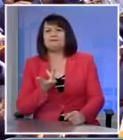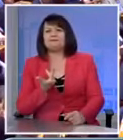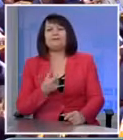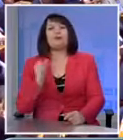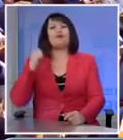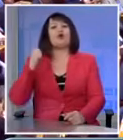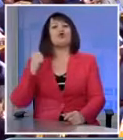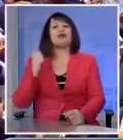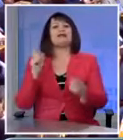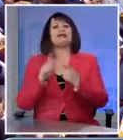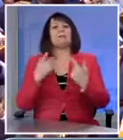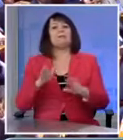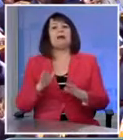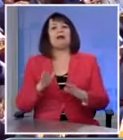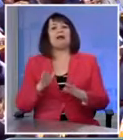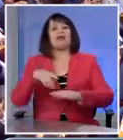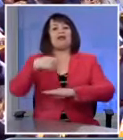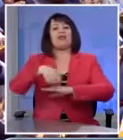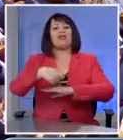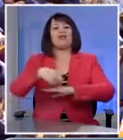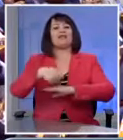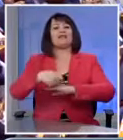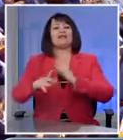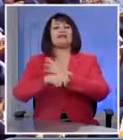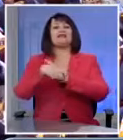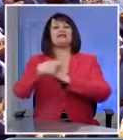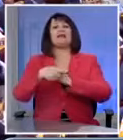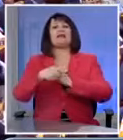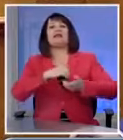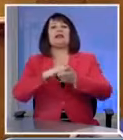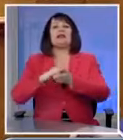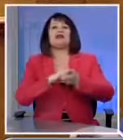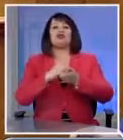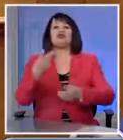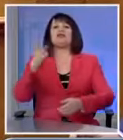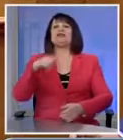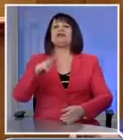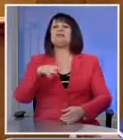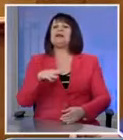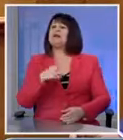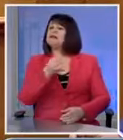προχθές μετά τη συνάντησή σας με τις δικαστικές και εισαγγελικές ενώσεις πριν τρεις μέρες, νομίζω.